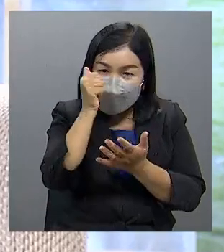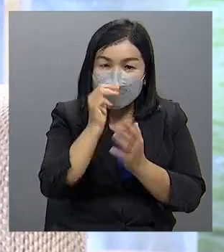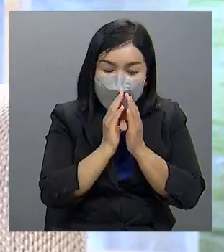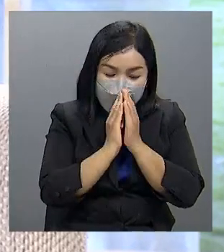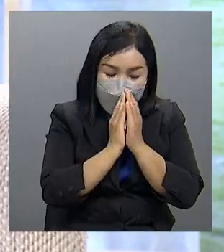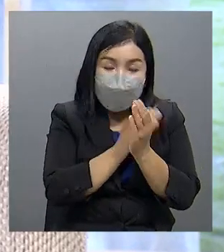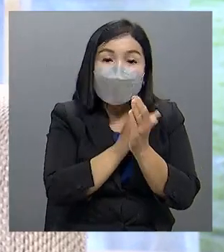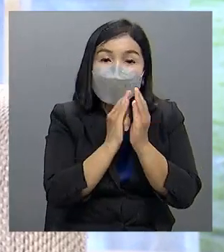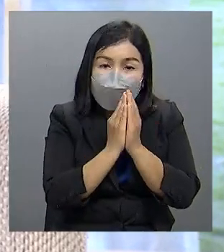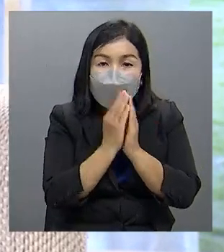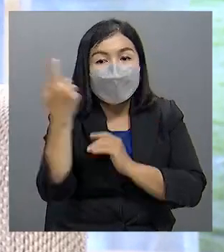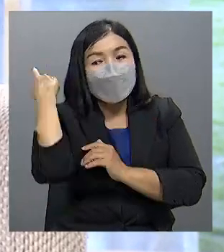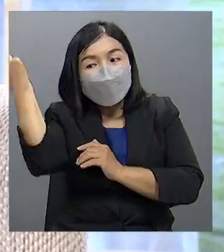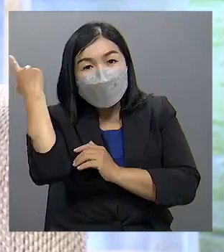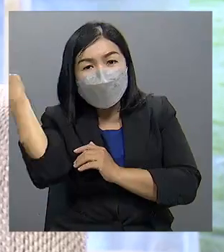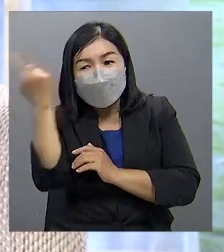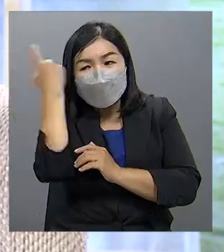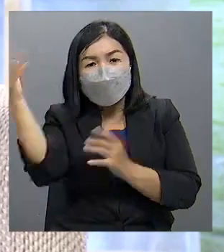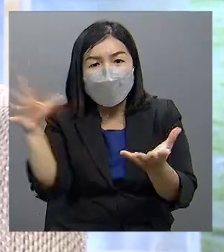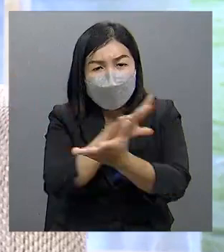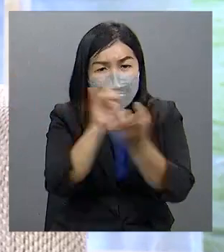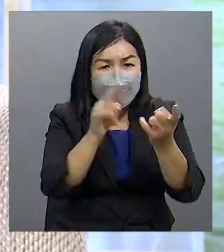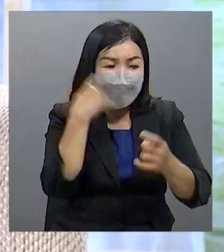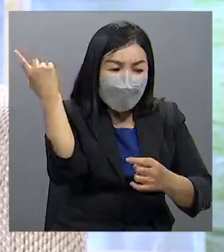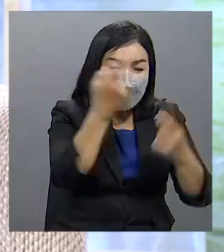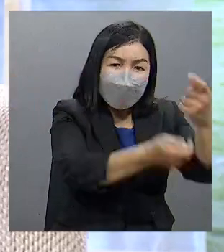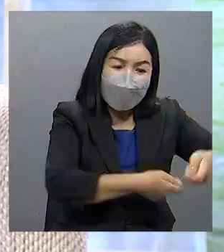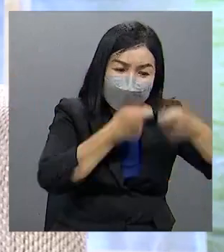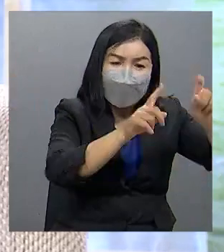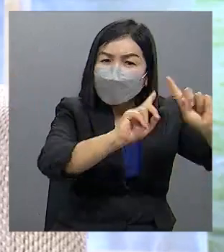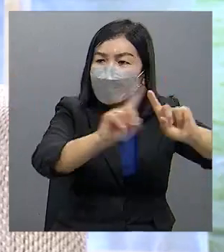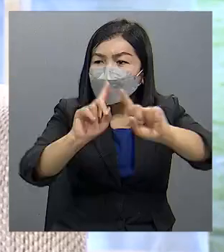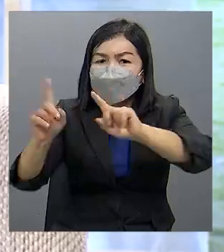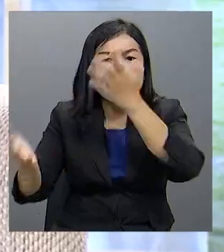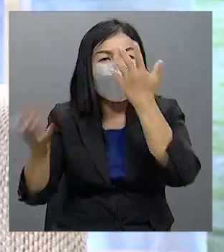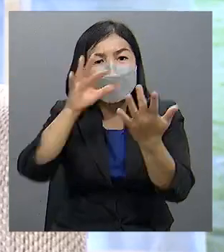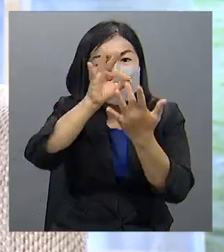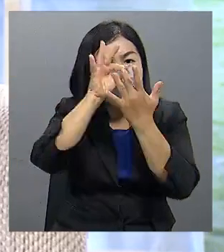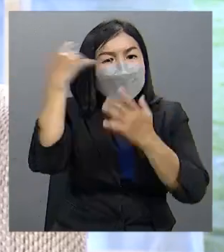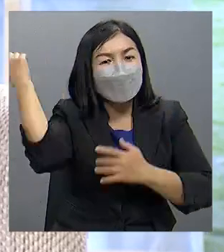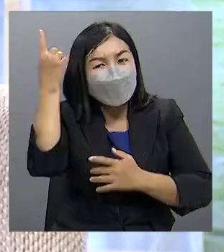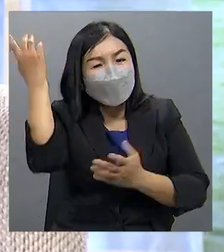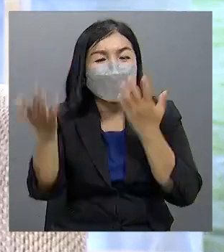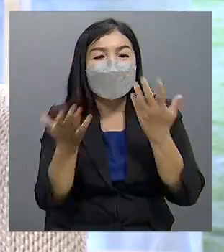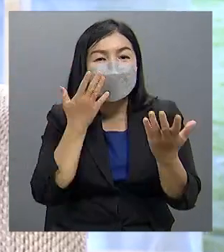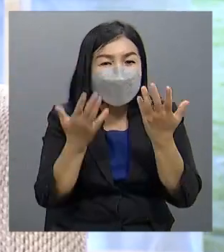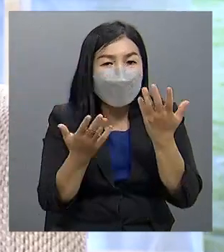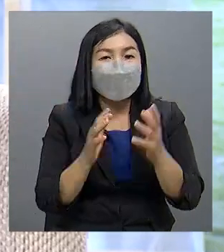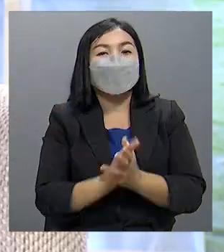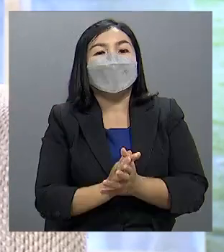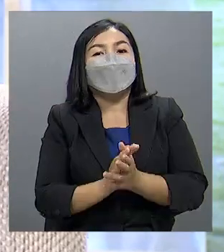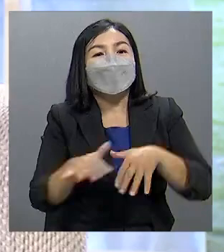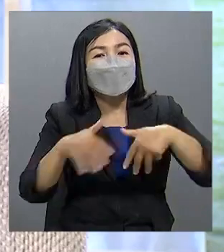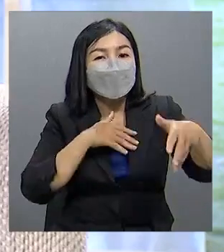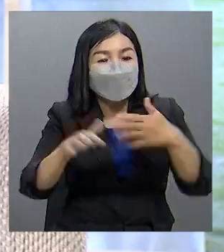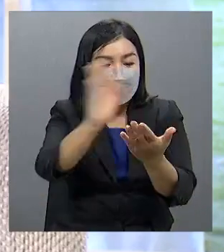ววิถีชุมชนท่องเที่ยวเชิงการเกษตรบ้านเรามีรูปแบบการท่องเที่ยวที่หลากหลายแล้วก็เป็นหนึ่งหนทางในการไปร่วมกันกอดเมืองไทยด้วยกันนั่